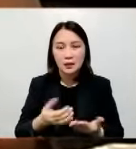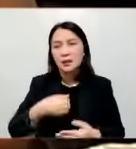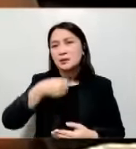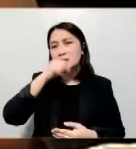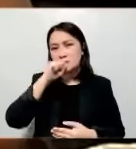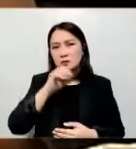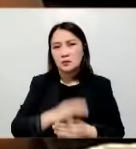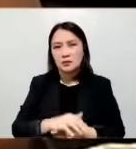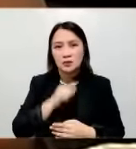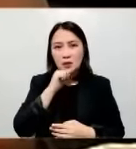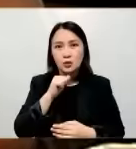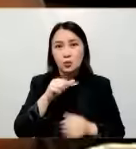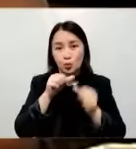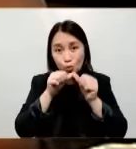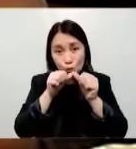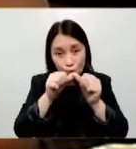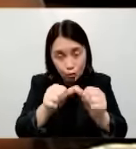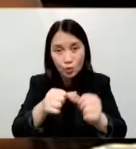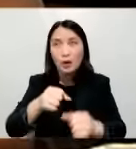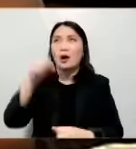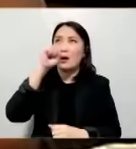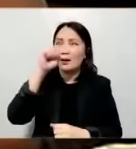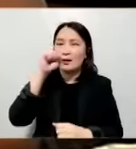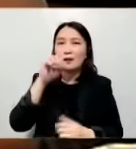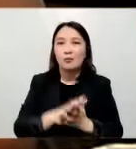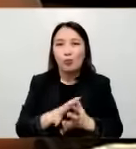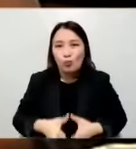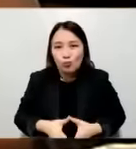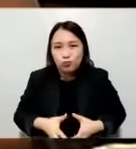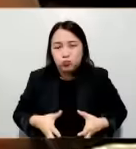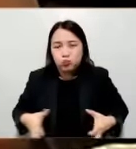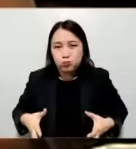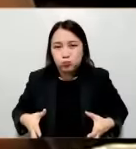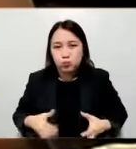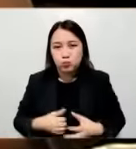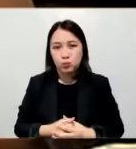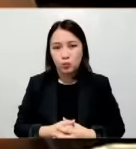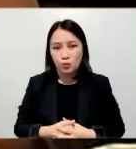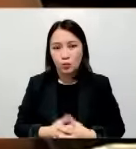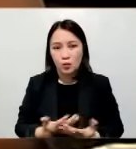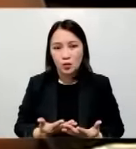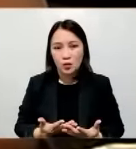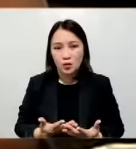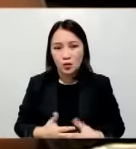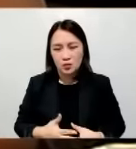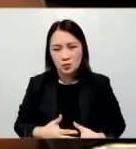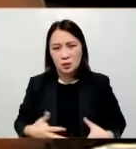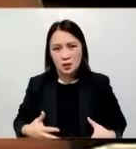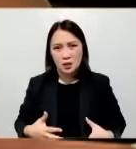yung lalaklaki mo yung tubig kasi mabubloat ka eh. So pagka nag-bloat ka, nabloated ka, mahirapan